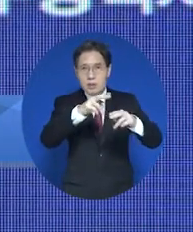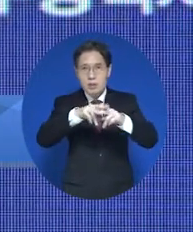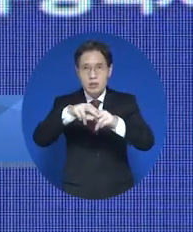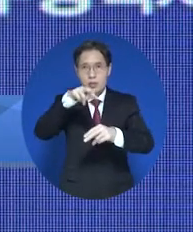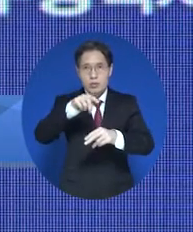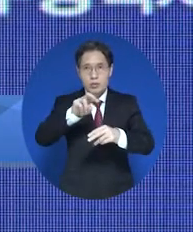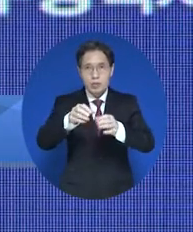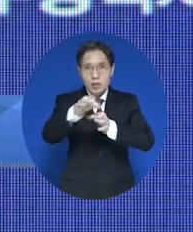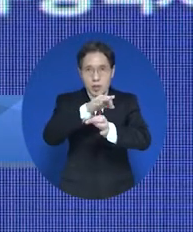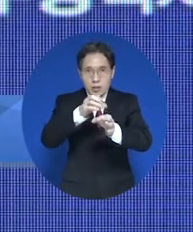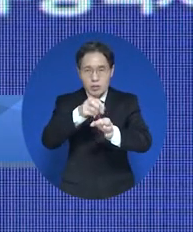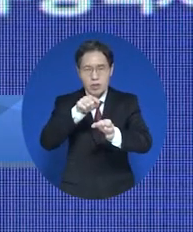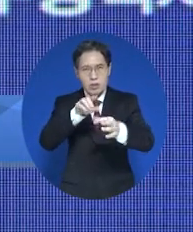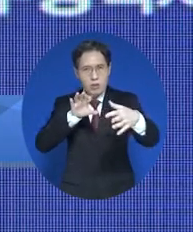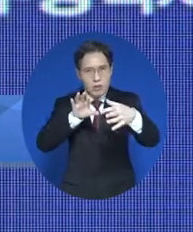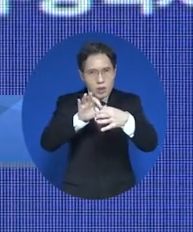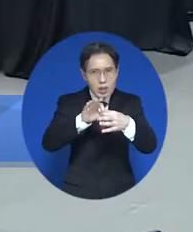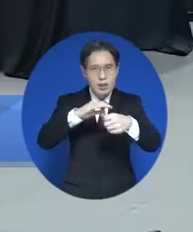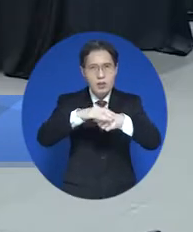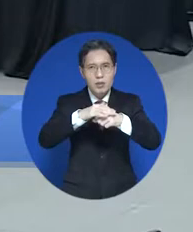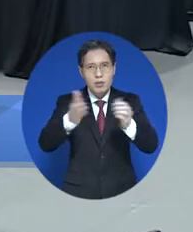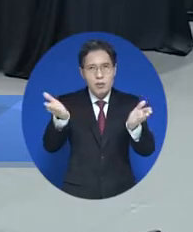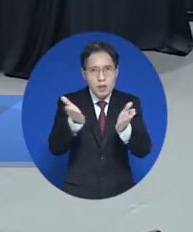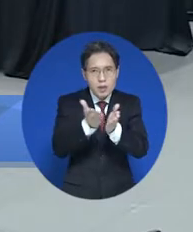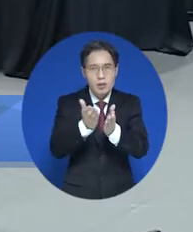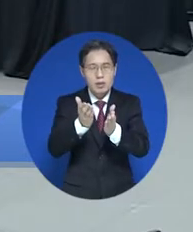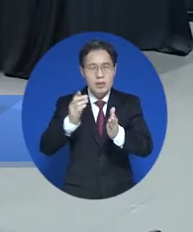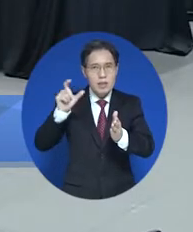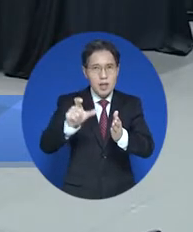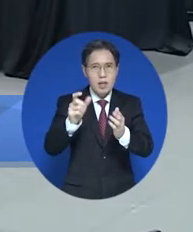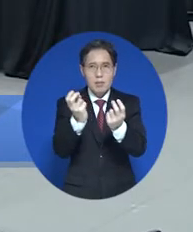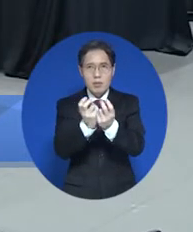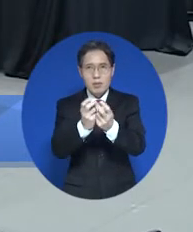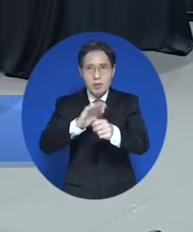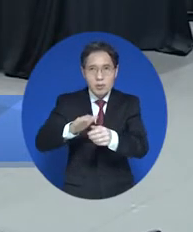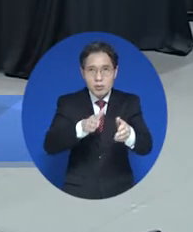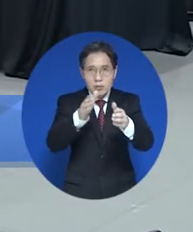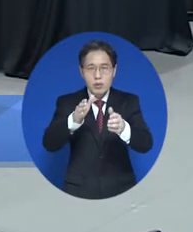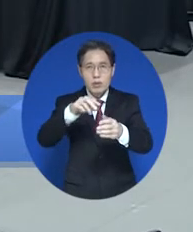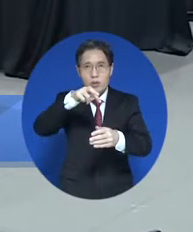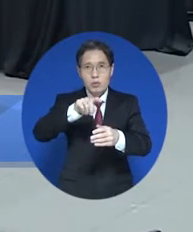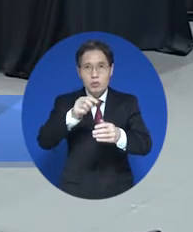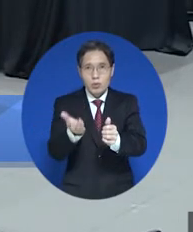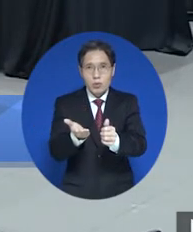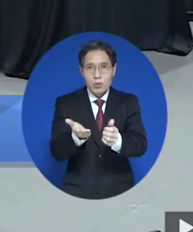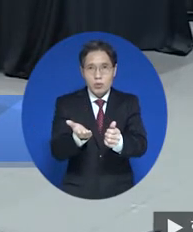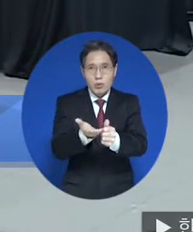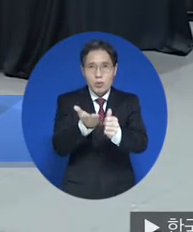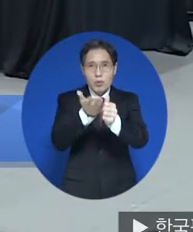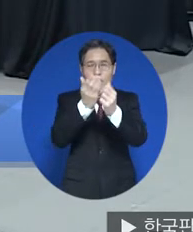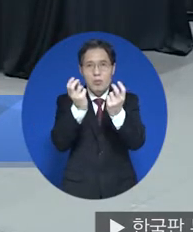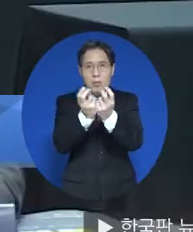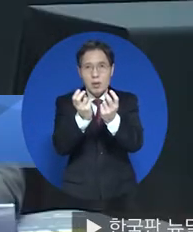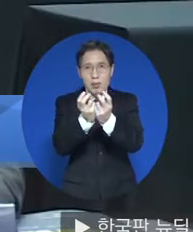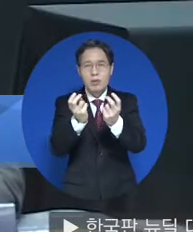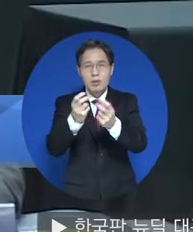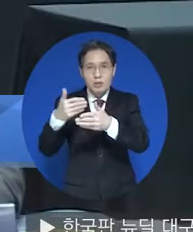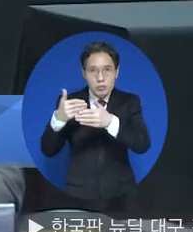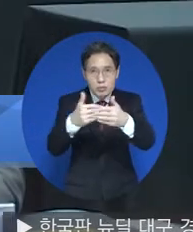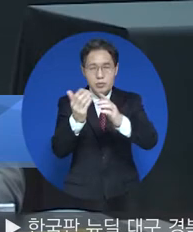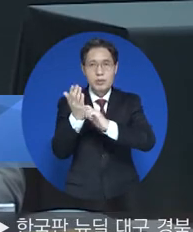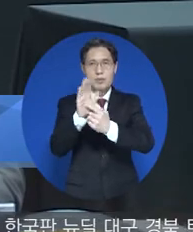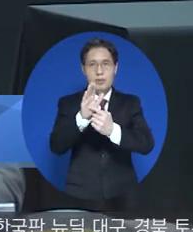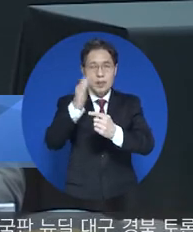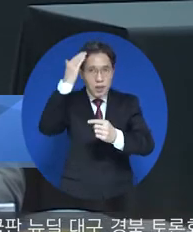수소 산업 경쟁력 강화 전략 경상북도 수소 산업 육성 전략 발표 등으로 진행됐습니다 이와 함께